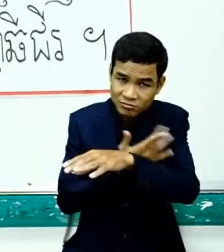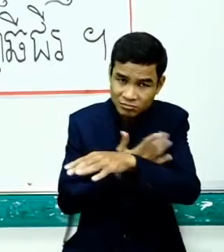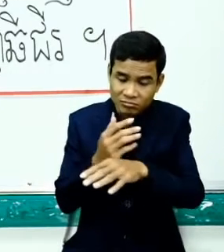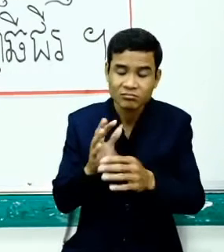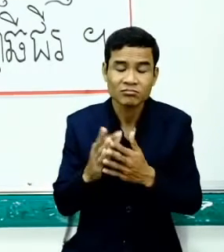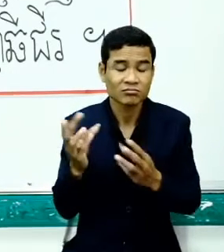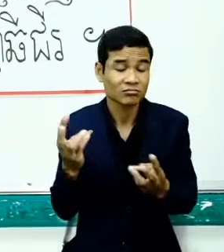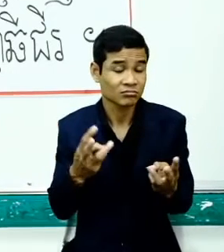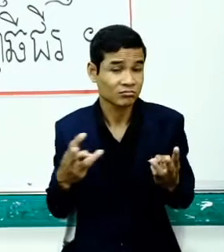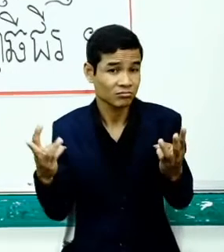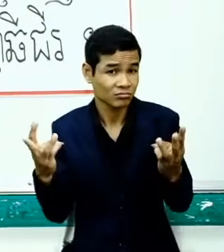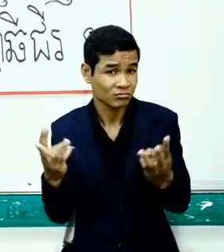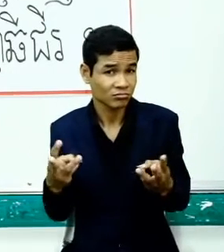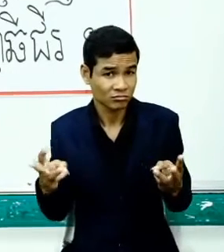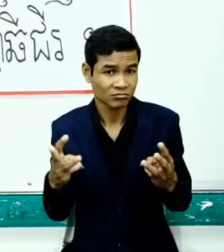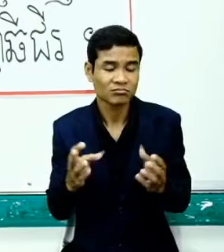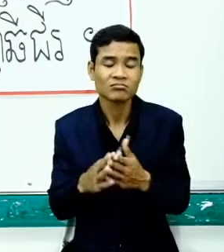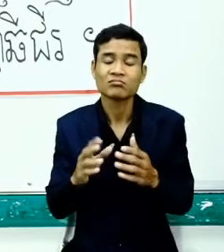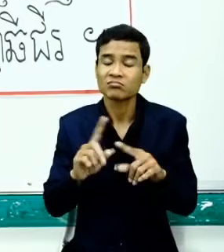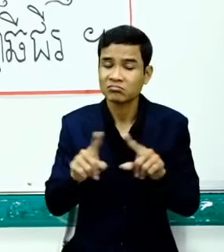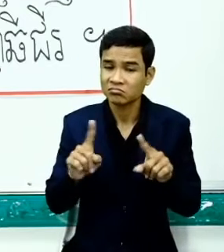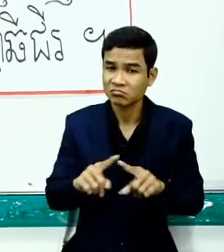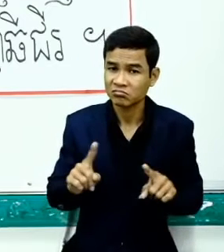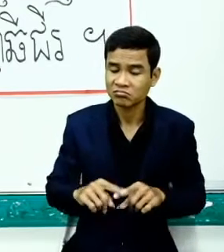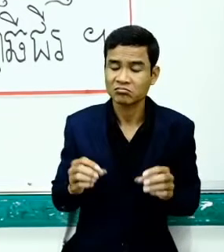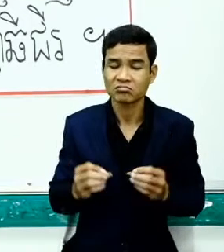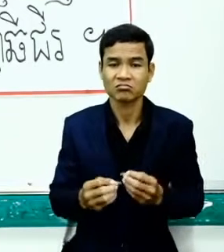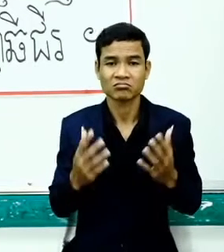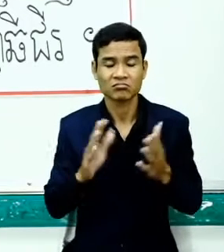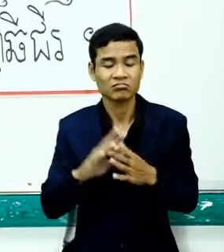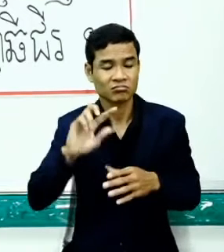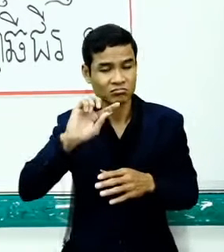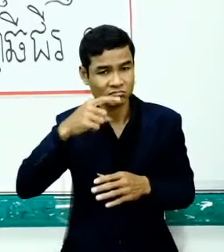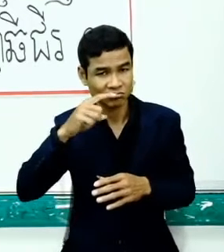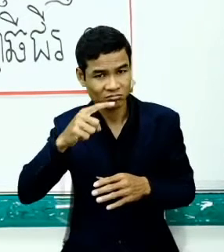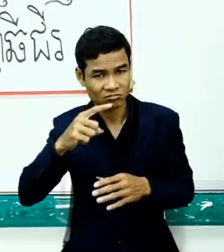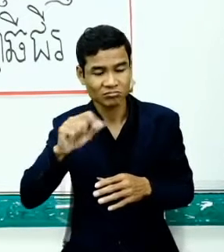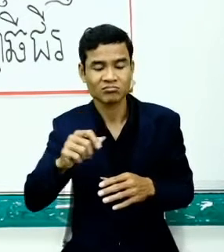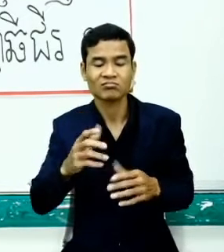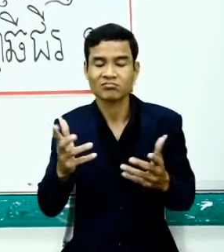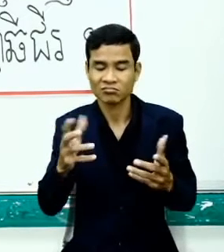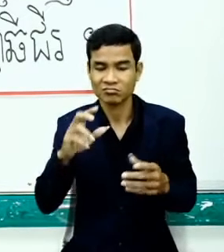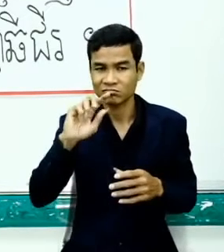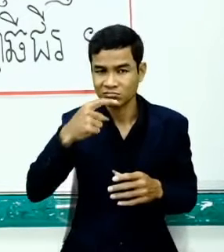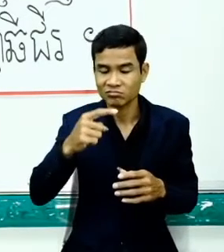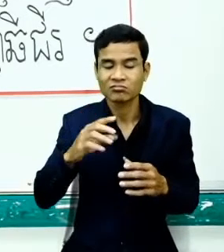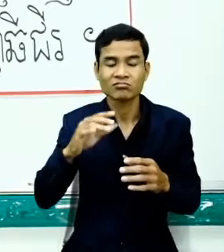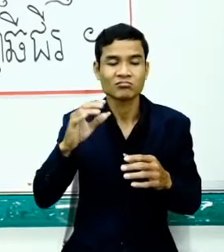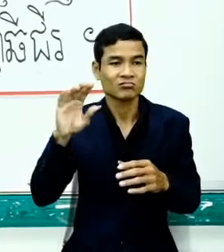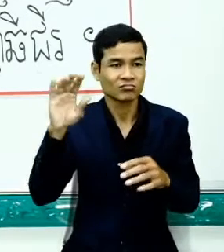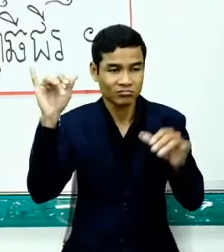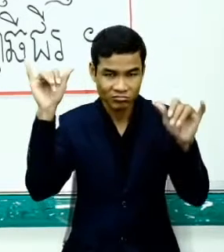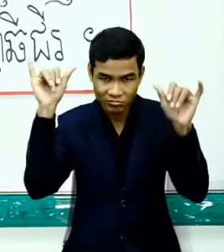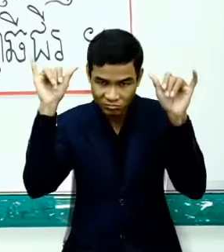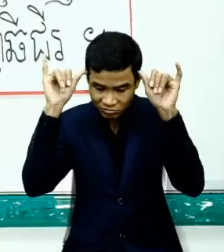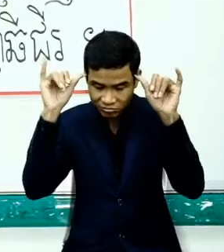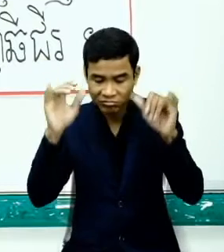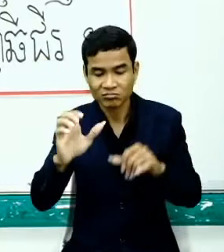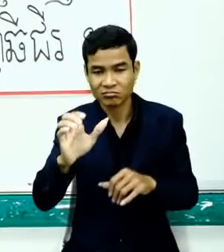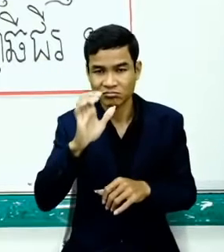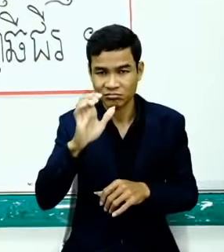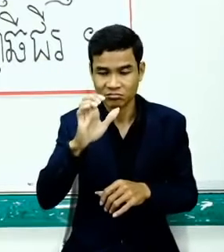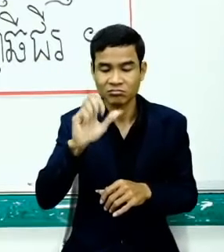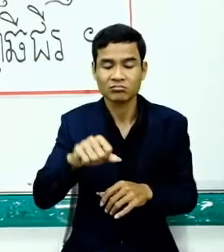ស្រូវចានិងប្រភេទផ្សេងផ្សេងទៀតដូចជាពោតអីចាគឺសត្វកោអាចចាឆៃបានណាកូន